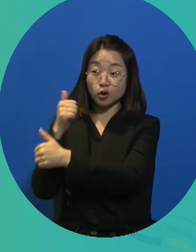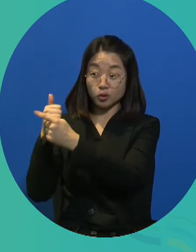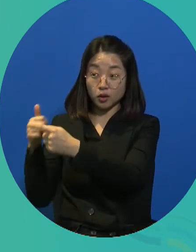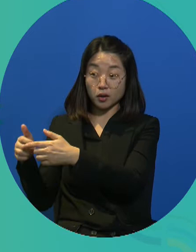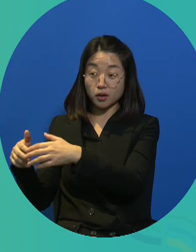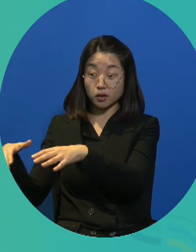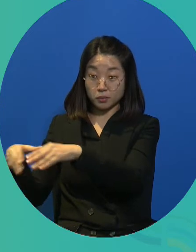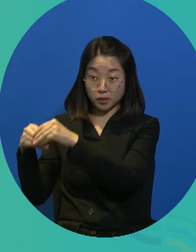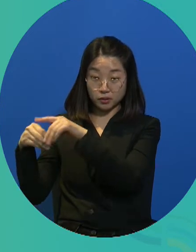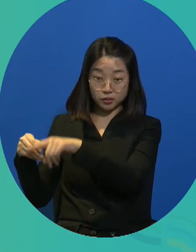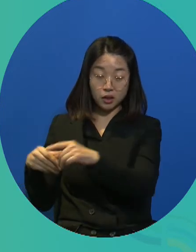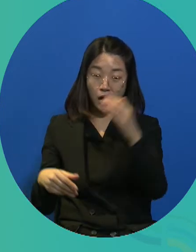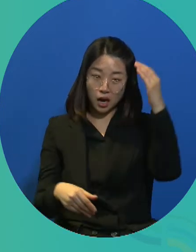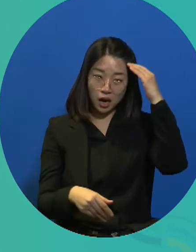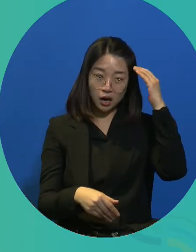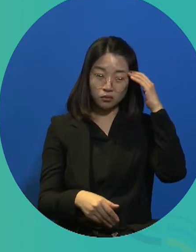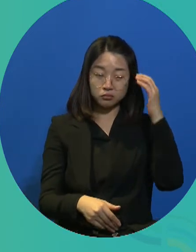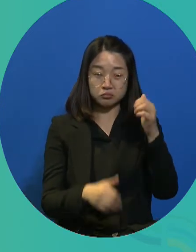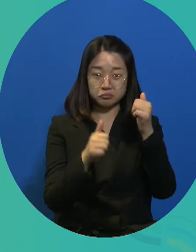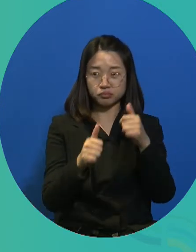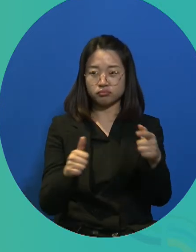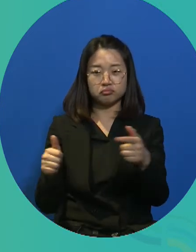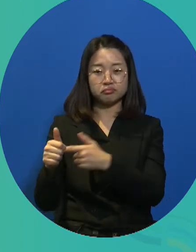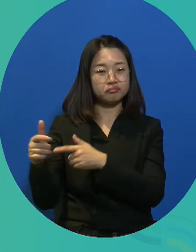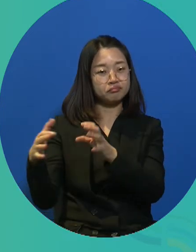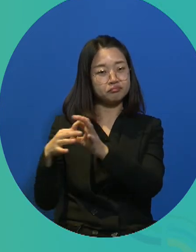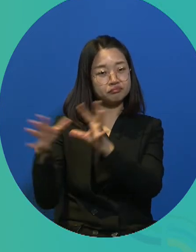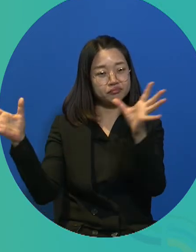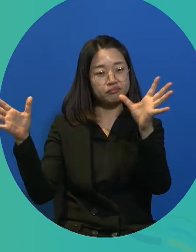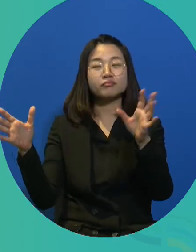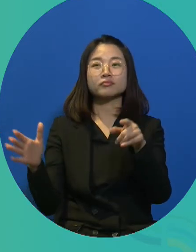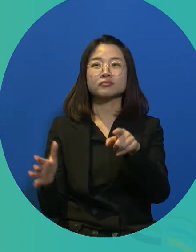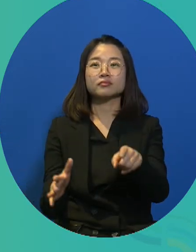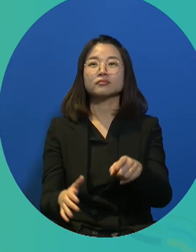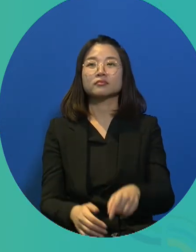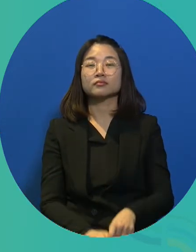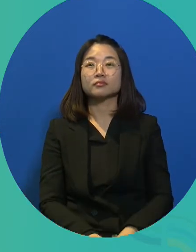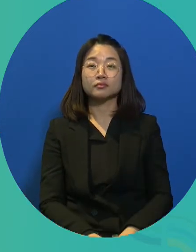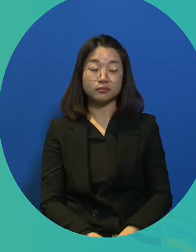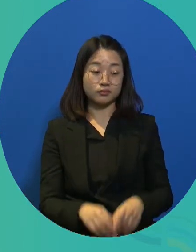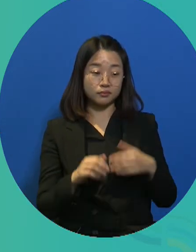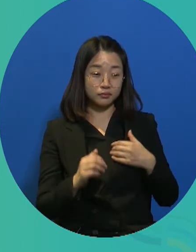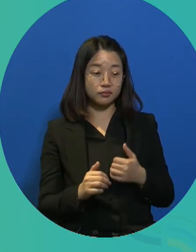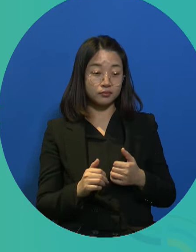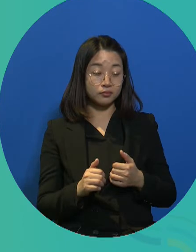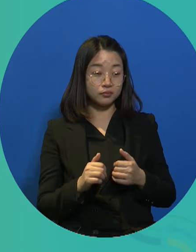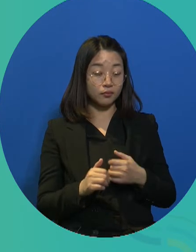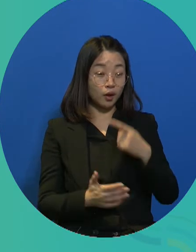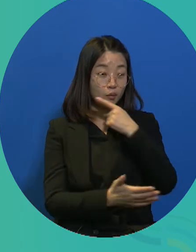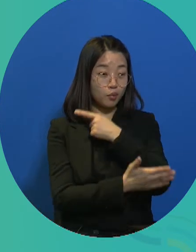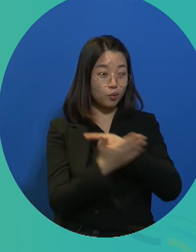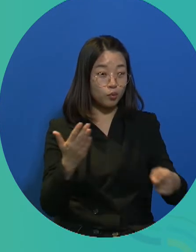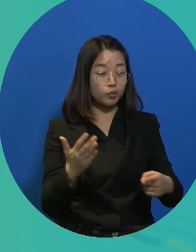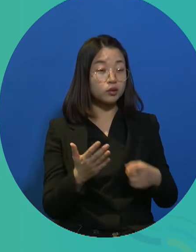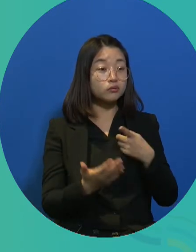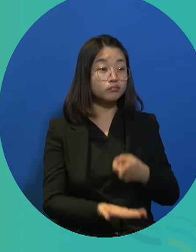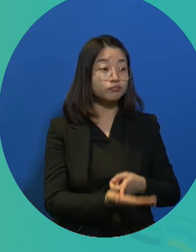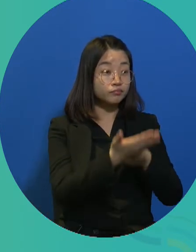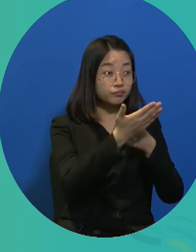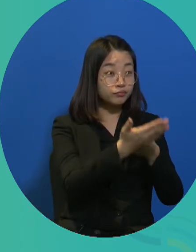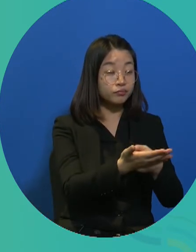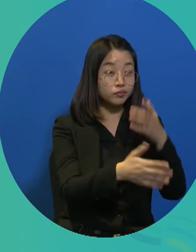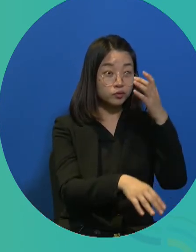국내 법원을 구속하지 않는다라는 이유로 손준규 씨가 냈던 이제 손해배상 국가배상 청구